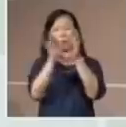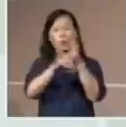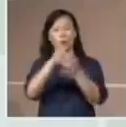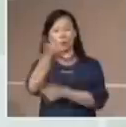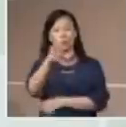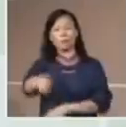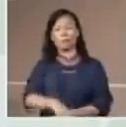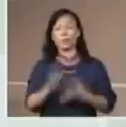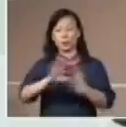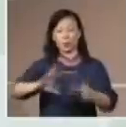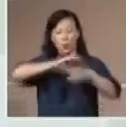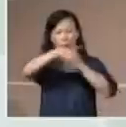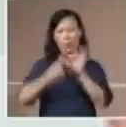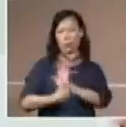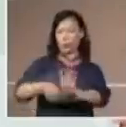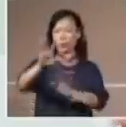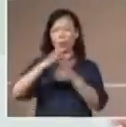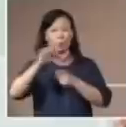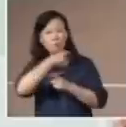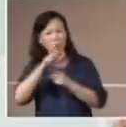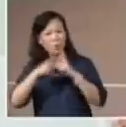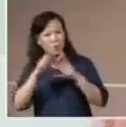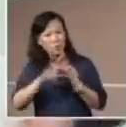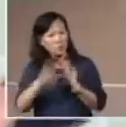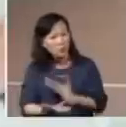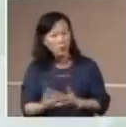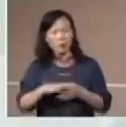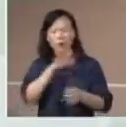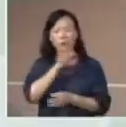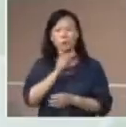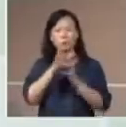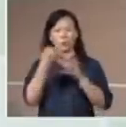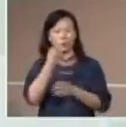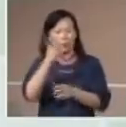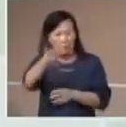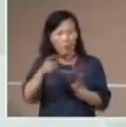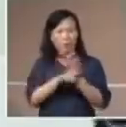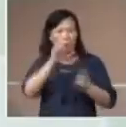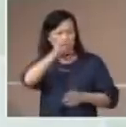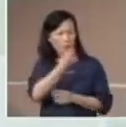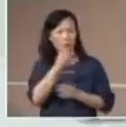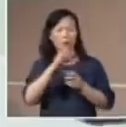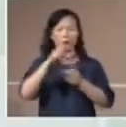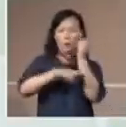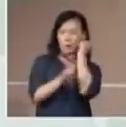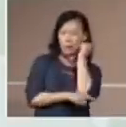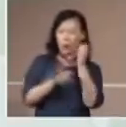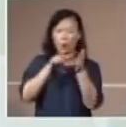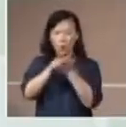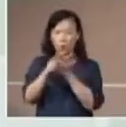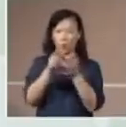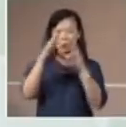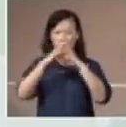林书豪即卖是全世界有名，伊就是台湾人，对不对？遮人侪优秀杰出伫学界、伫法界、伫